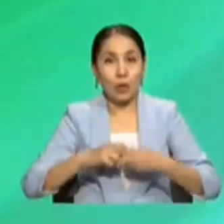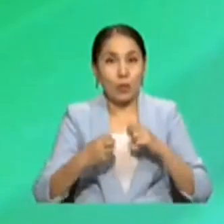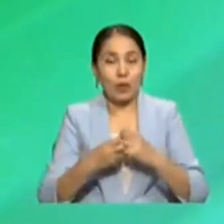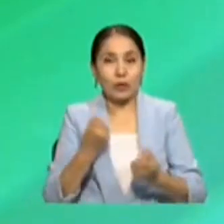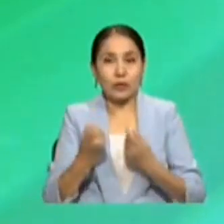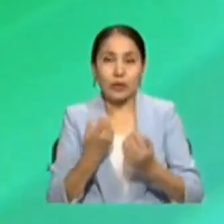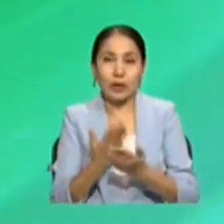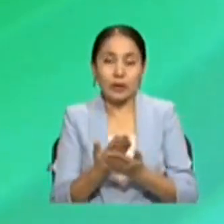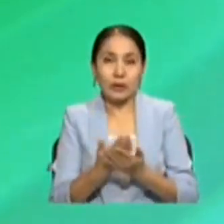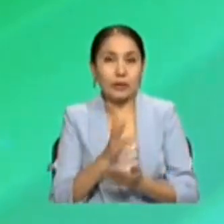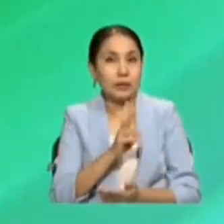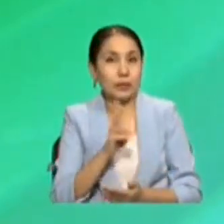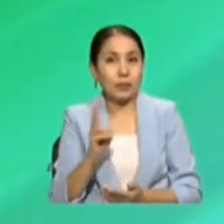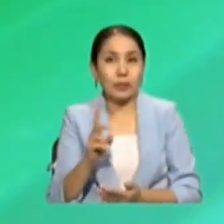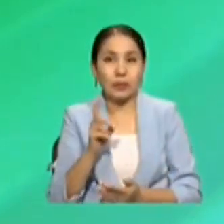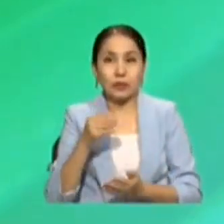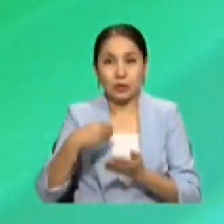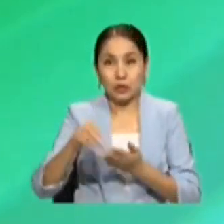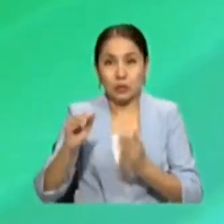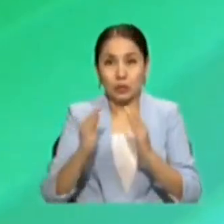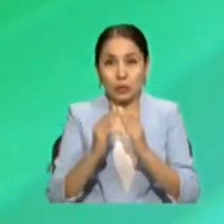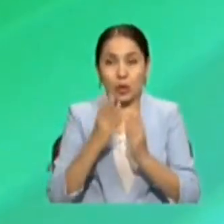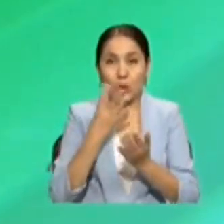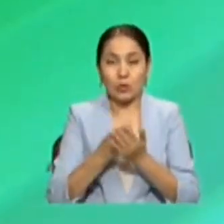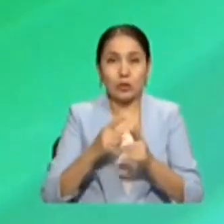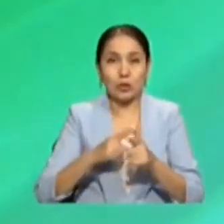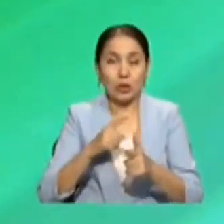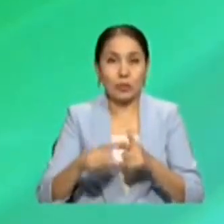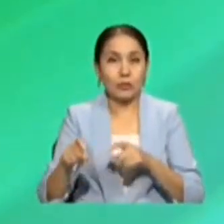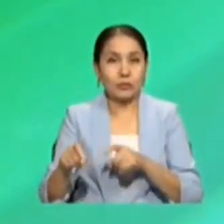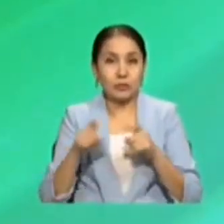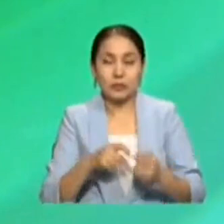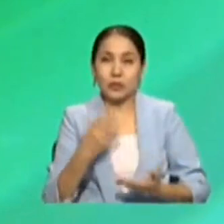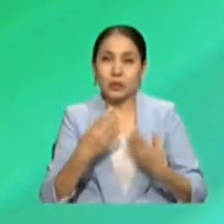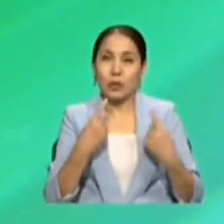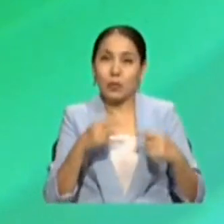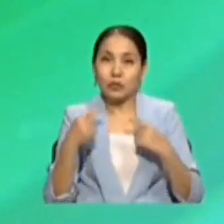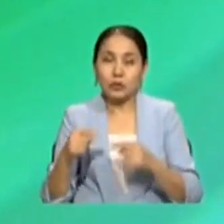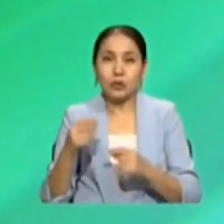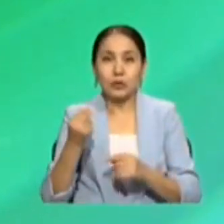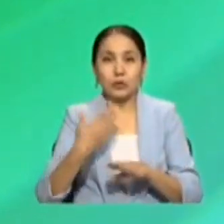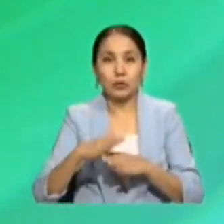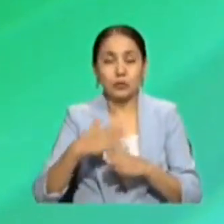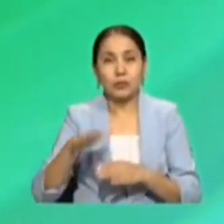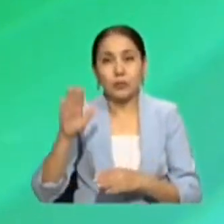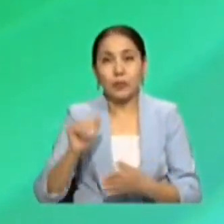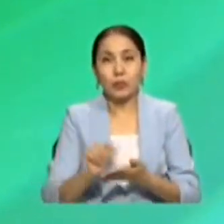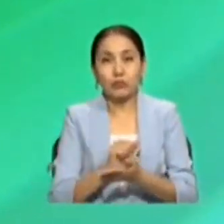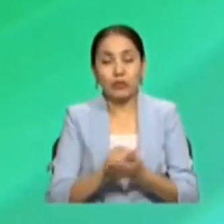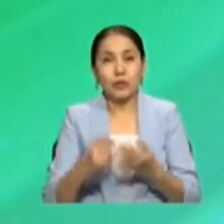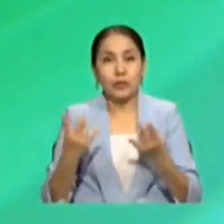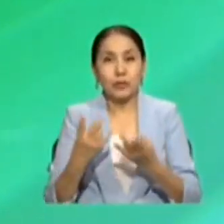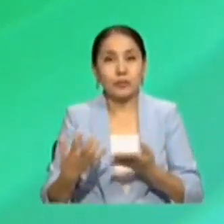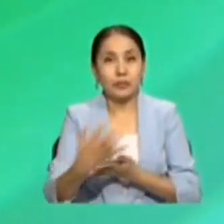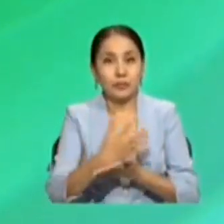kelmoqdalar. Aytaylik, kimningdir sotib olgan uyini o'z nomiga rasmiylashtirishda, yana boshqa birovning subsidiya olish uchun hujjat to'plashda